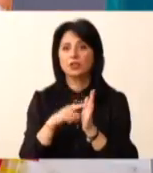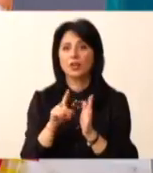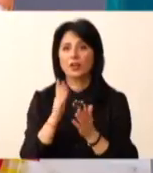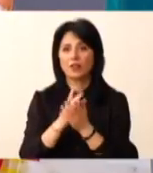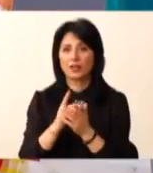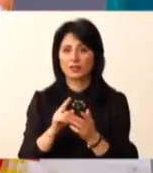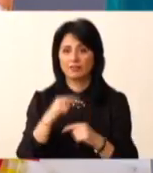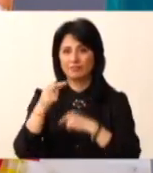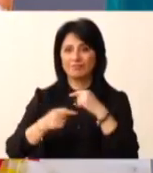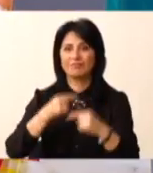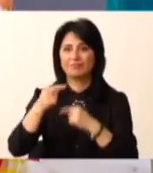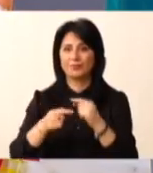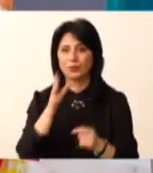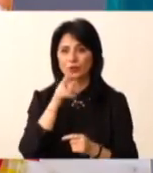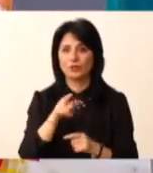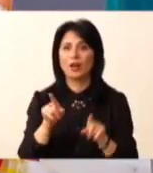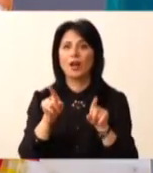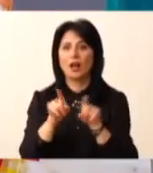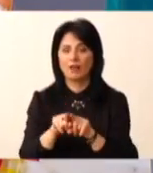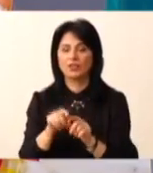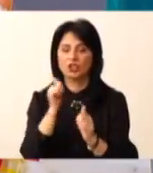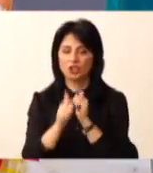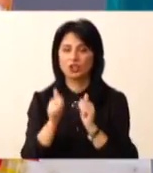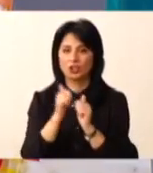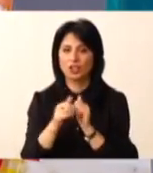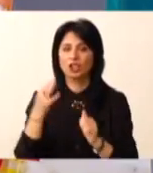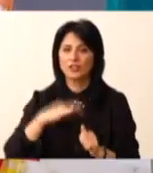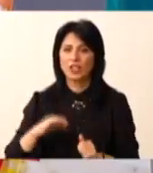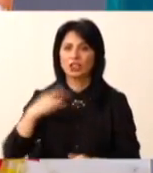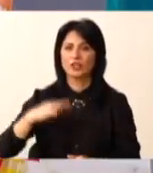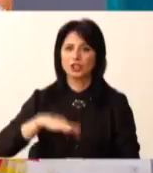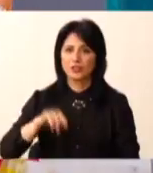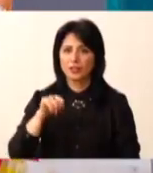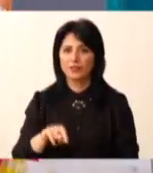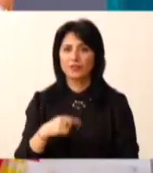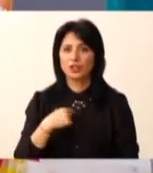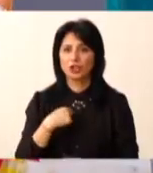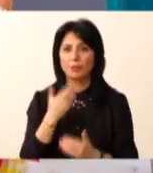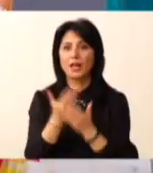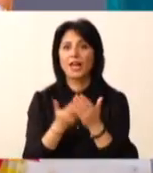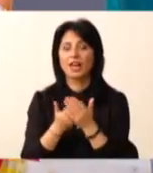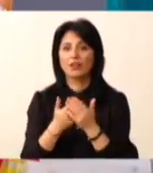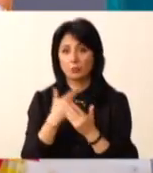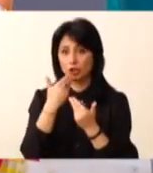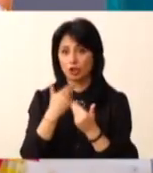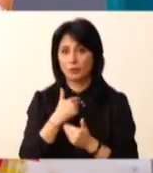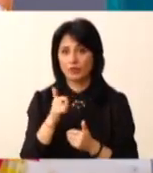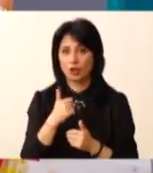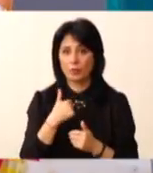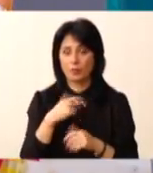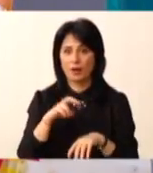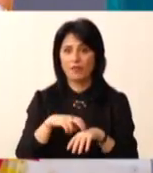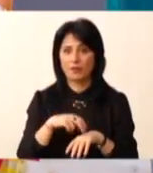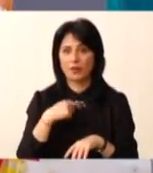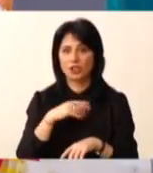იყო, ეს გენეტიკური მომენტები, ასევე გავიმეორე შვილები, შვილი შვილები. ჯერ ერთი ჩემი რეკომენდაცია, მე თუ მკითხავთ როგორც